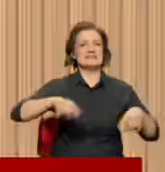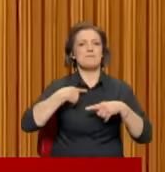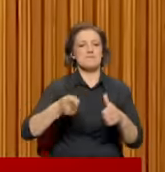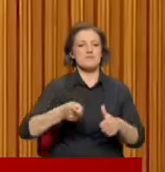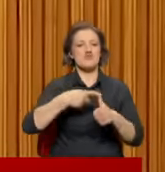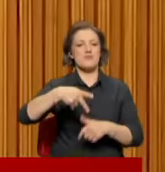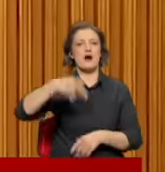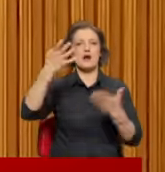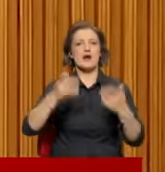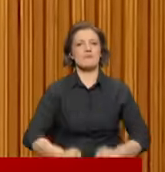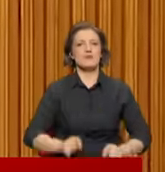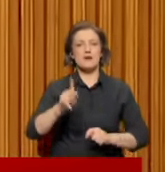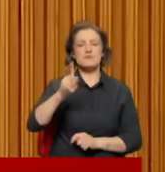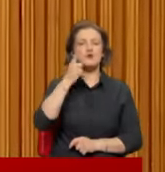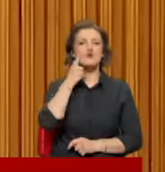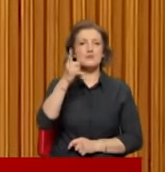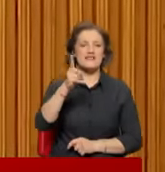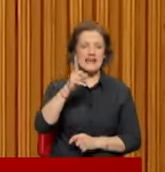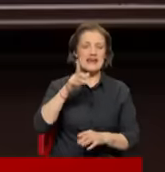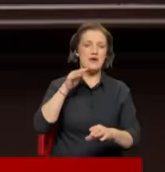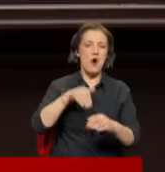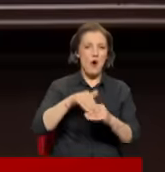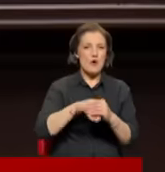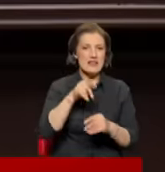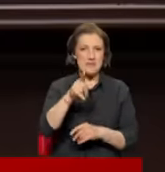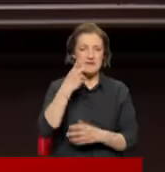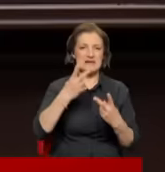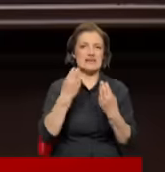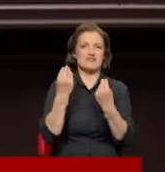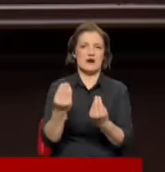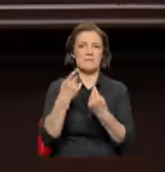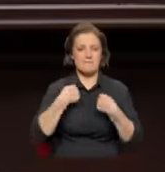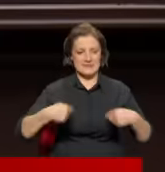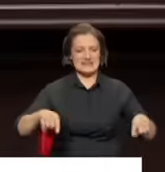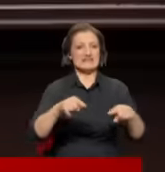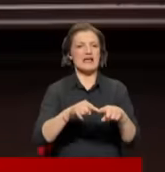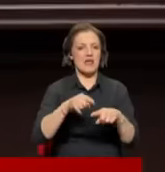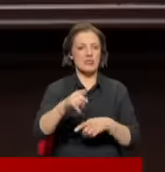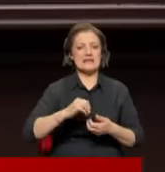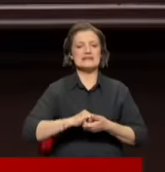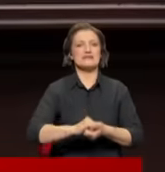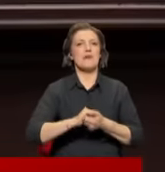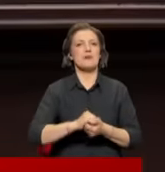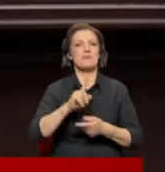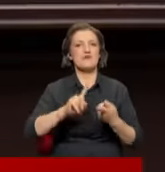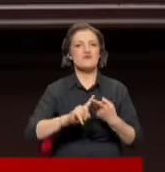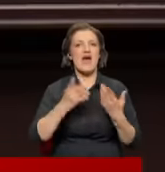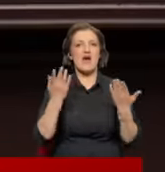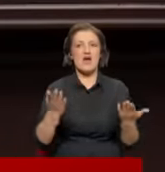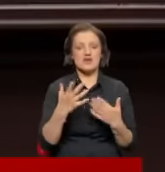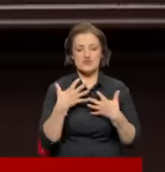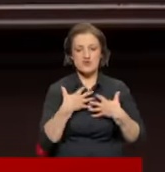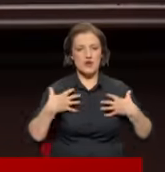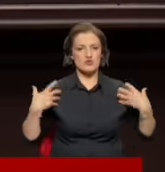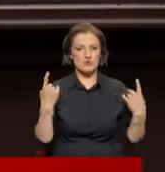yaptı. Bu hükümete de oylarıyla bir mesaj yolladı. Milletimiz bizden kapsamlı, samimi ve